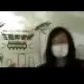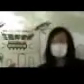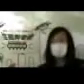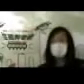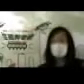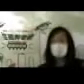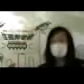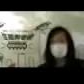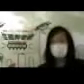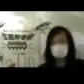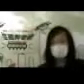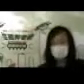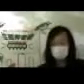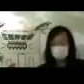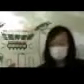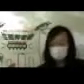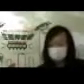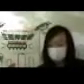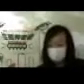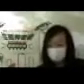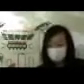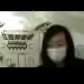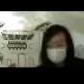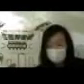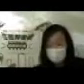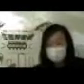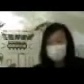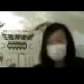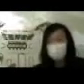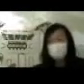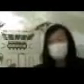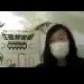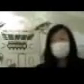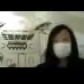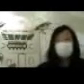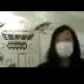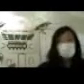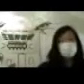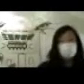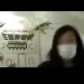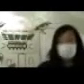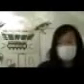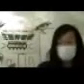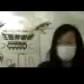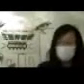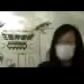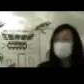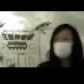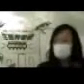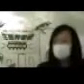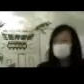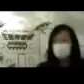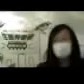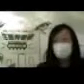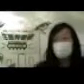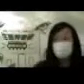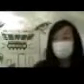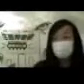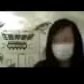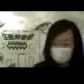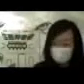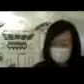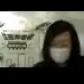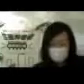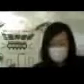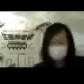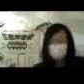成41米嘅，差唔多。咁估计咧呢个树龄咧都超过100年噶啦，即系100岁嘅大树嚟